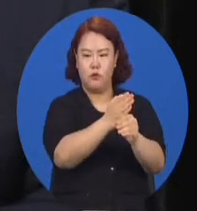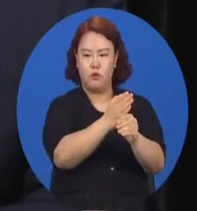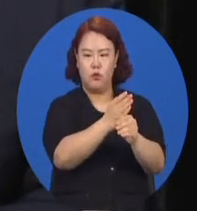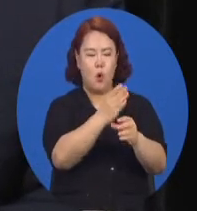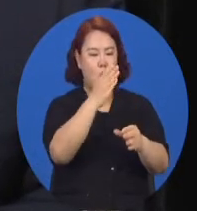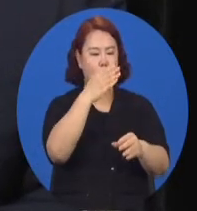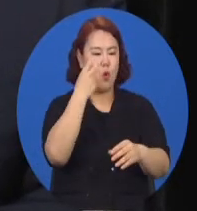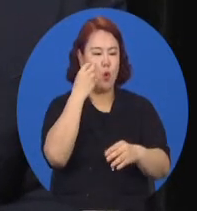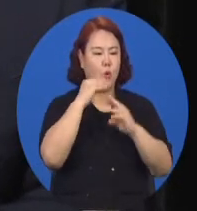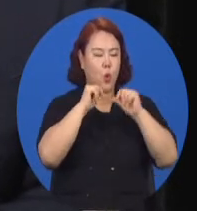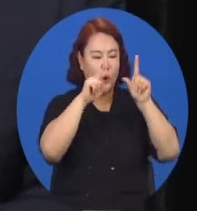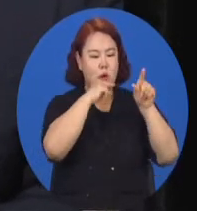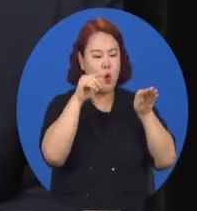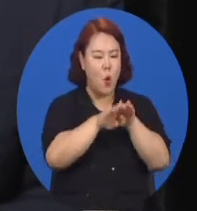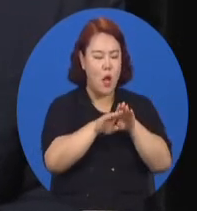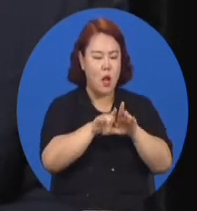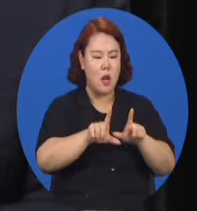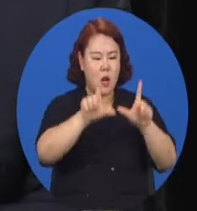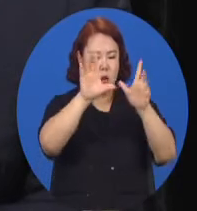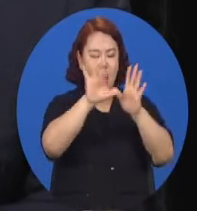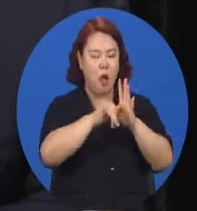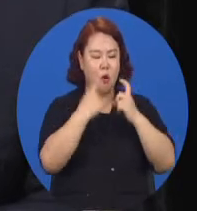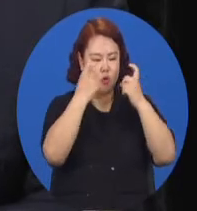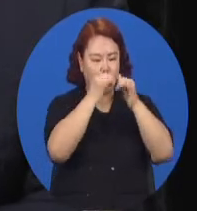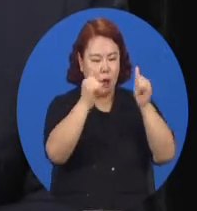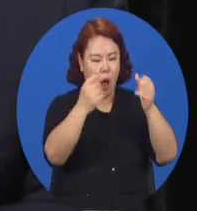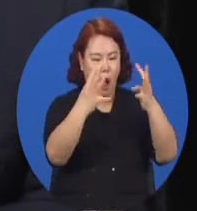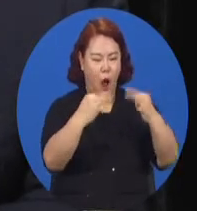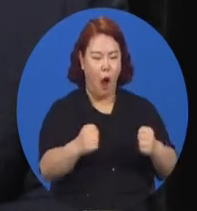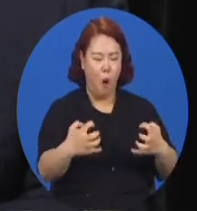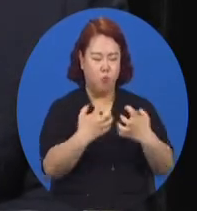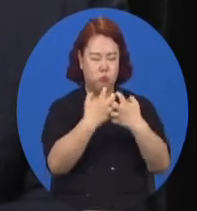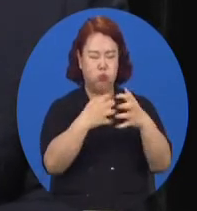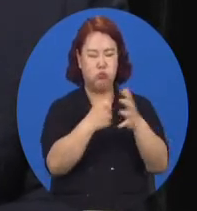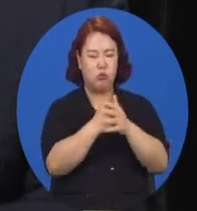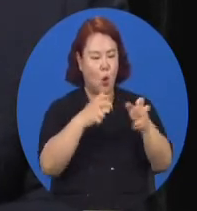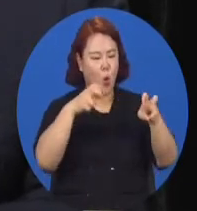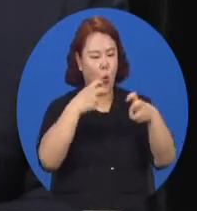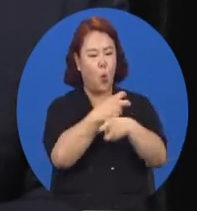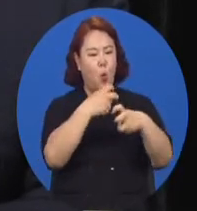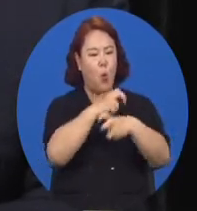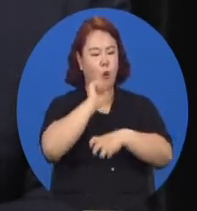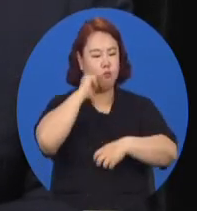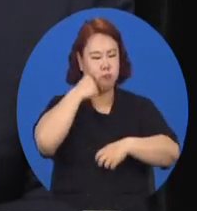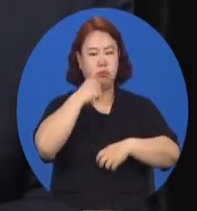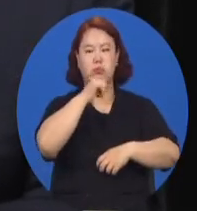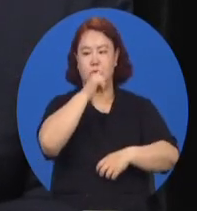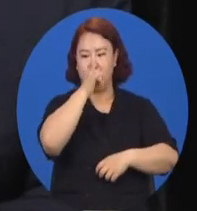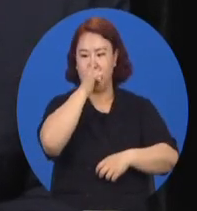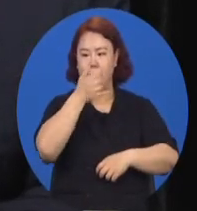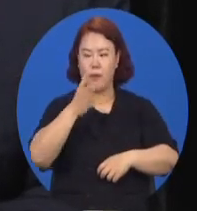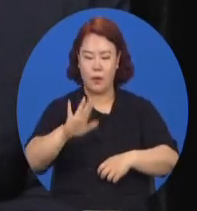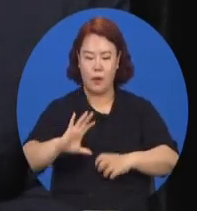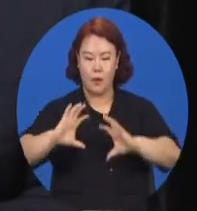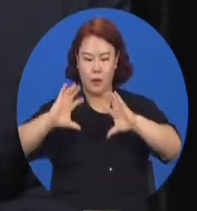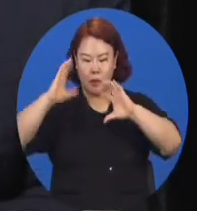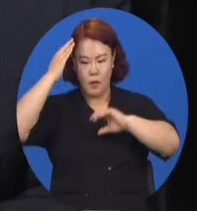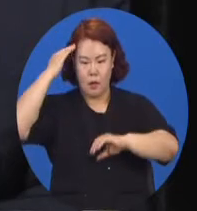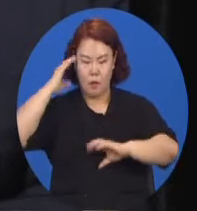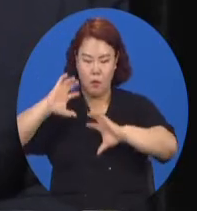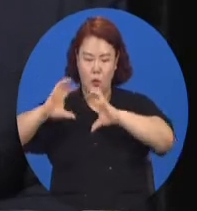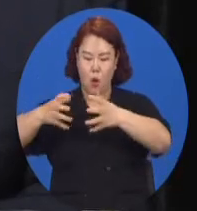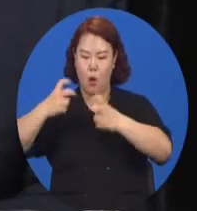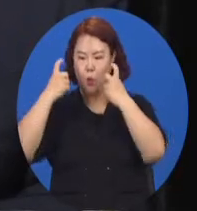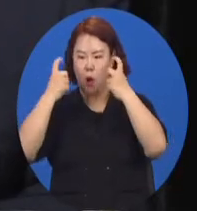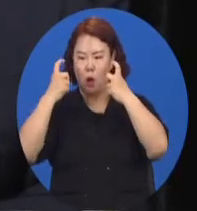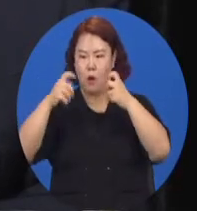관광객이 넘쳐서 이 교통에 상당히 불편을 겪는 이런 지역이 되고 있습니다. 그러나 아직까지 우리나라 관광 형태는 우리